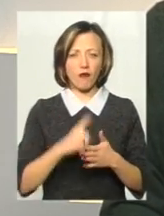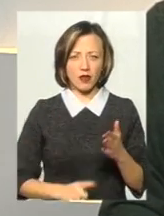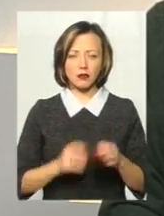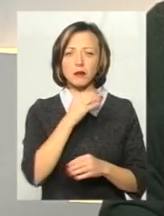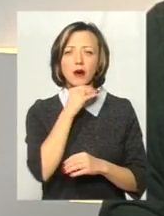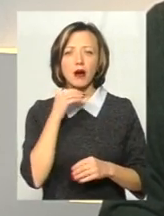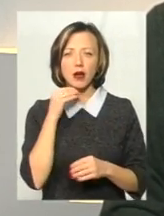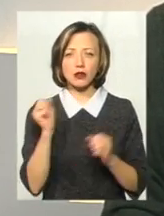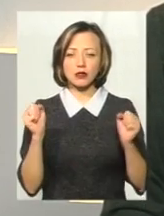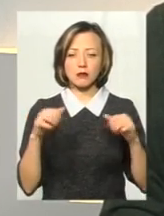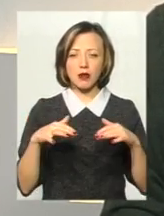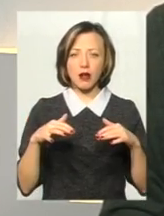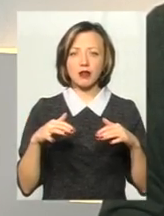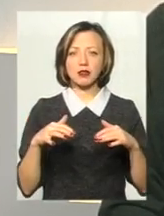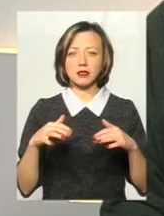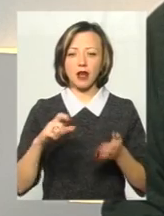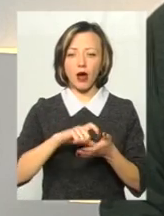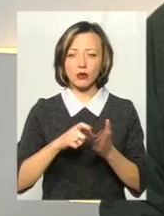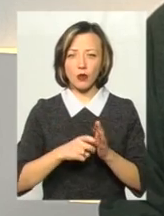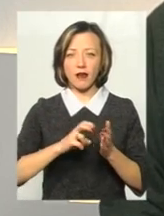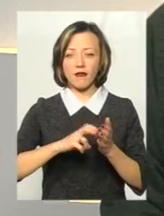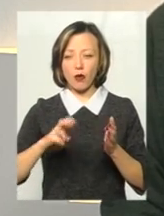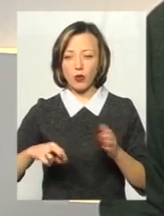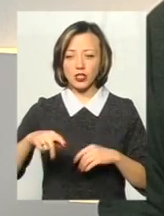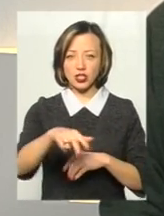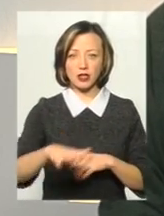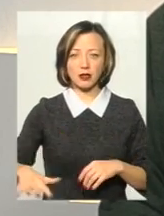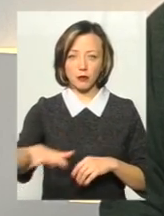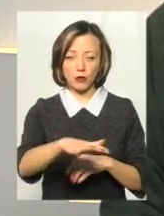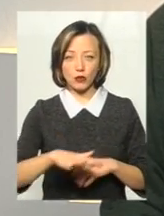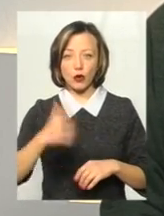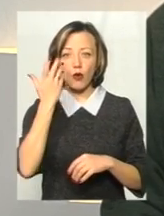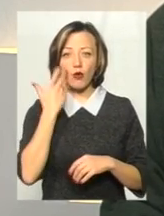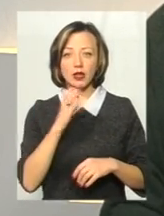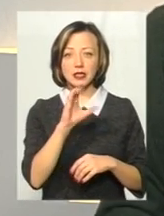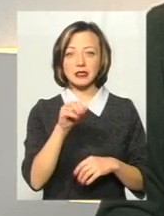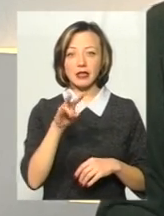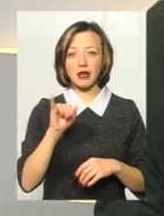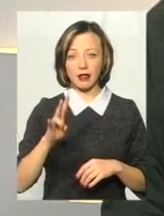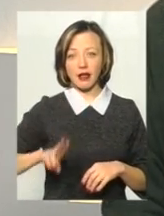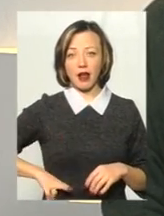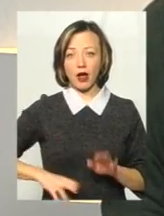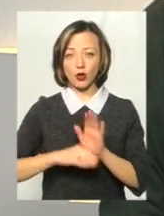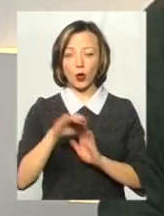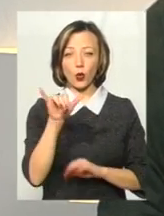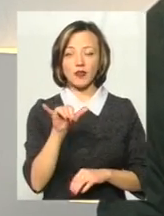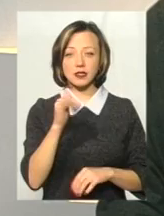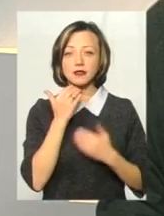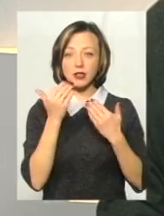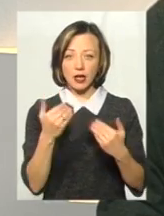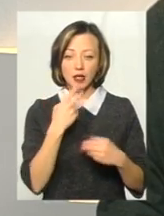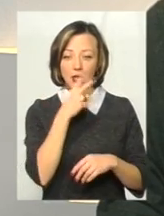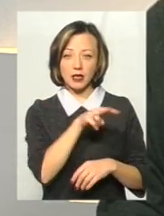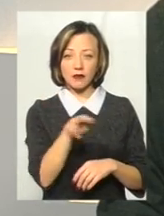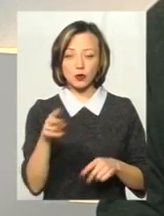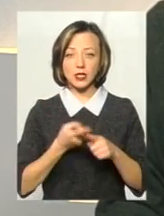дуже багато збиралося навіть з аудиторії, виходили і йшли сюди. І от, коли Сілін звертається, я стою і дивлюся, а